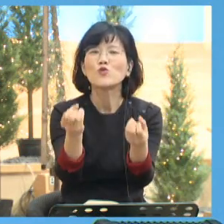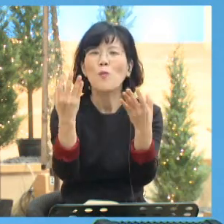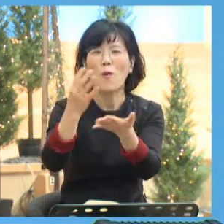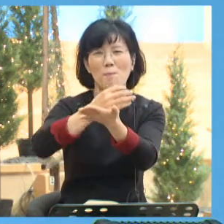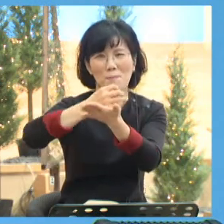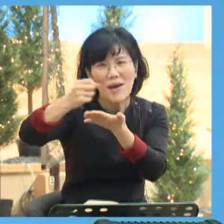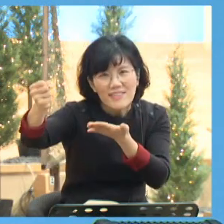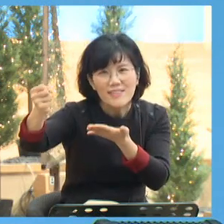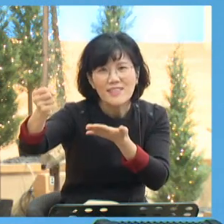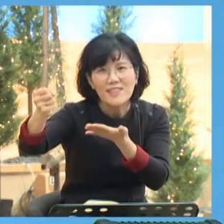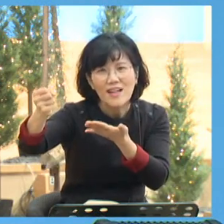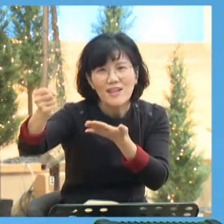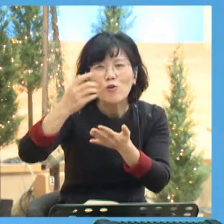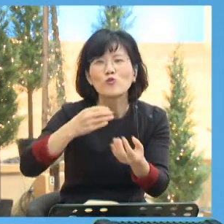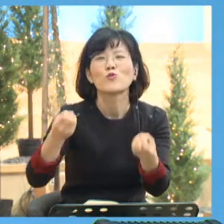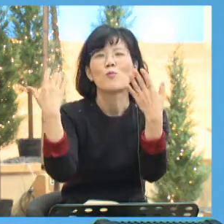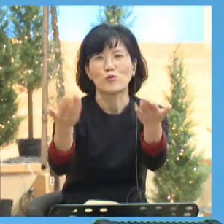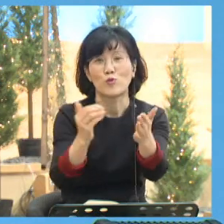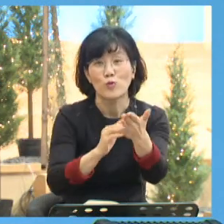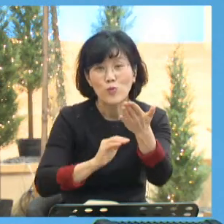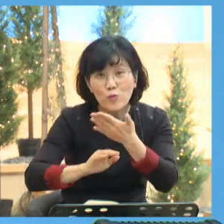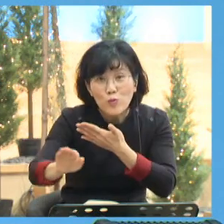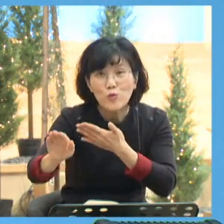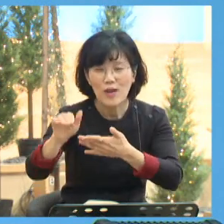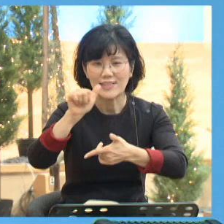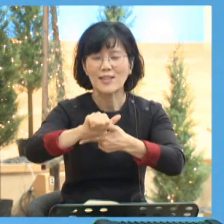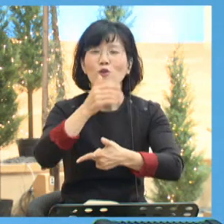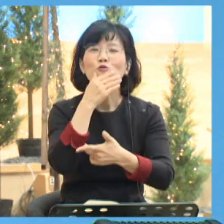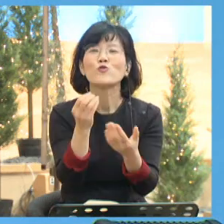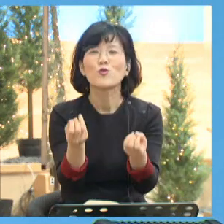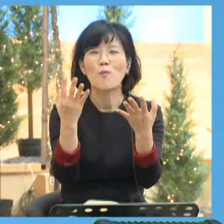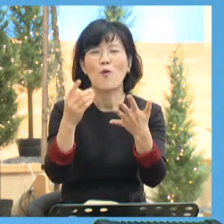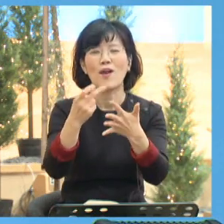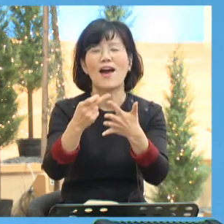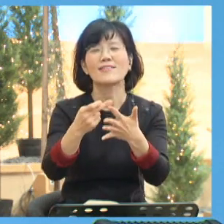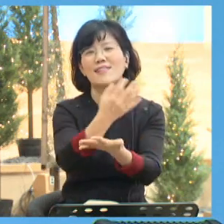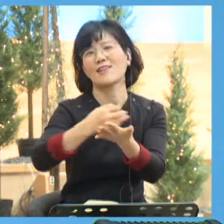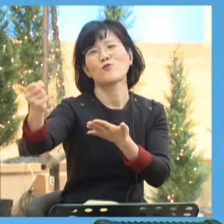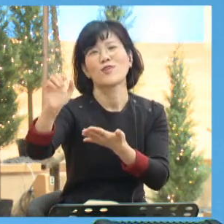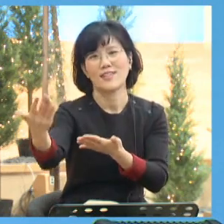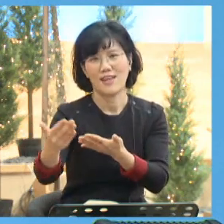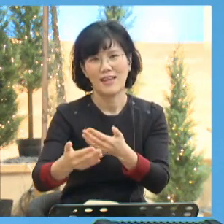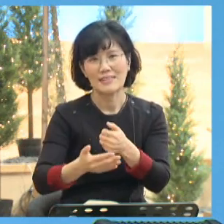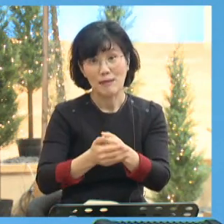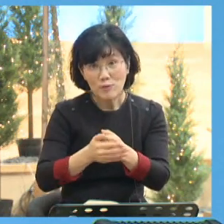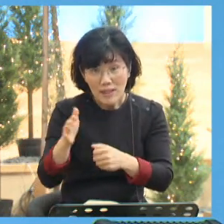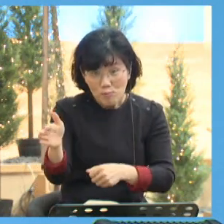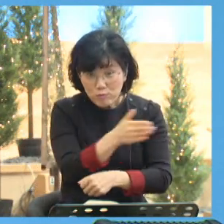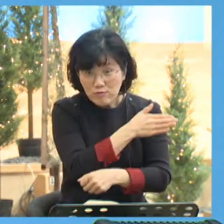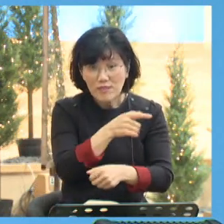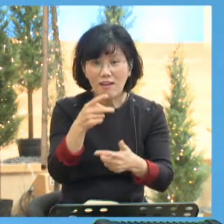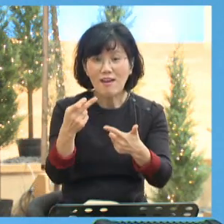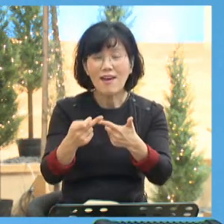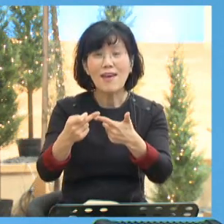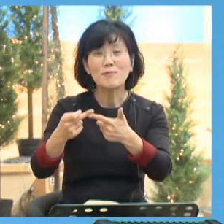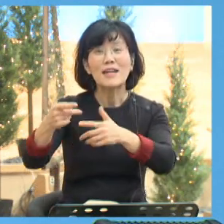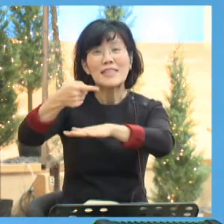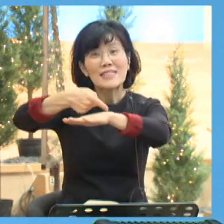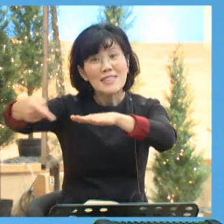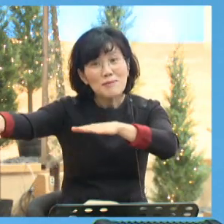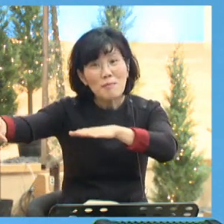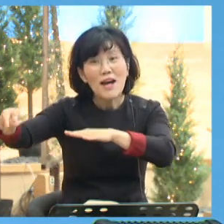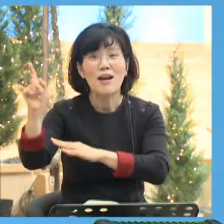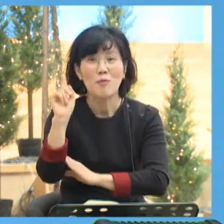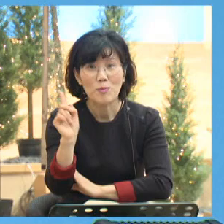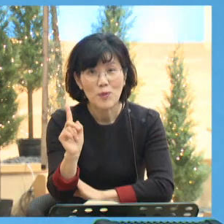축복을 해요 그 이후로 장자의 축복을 에브라임 이 받게 되어 줍니다 이때부터 에브라임 지파는 정말로